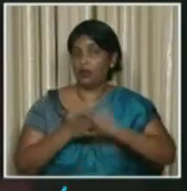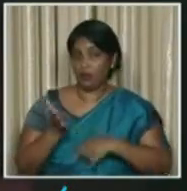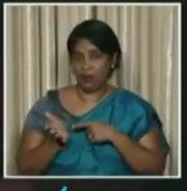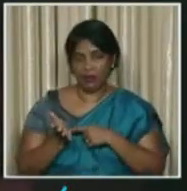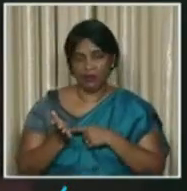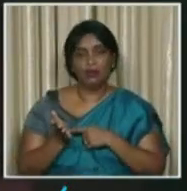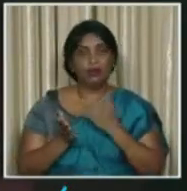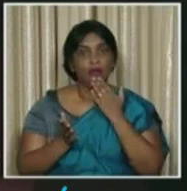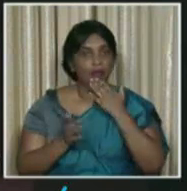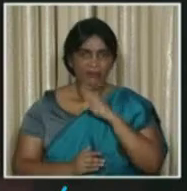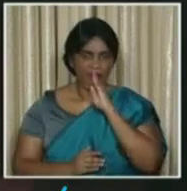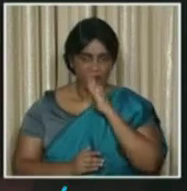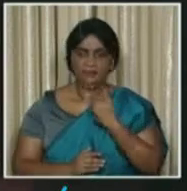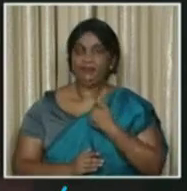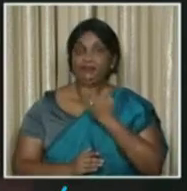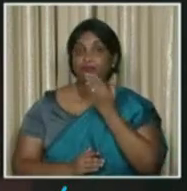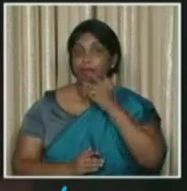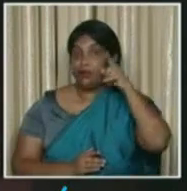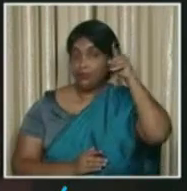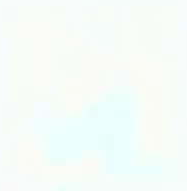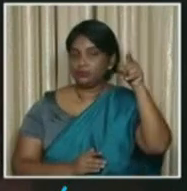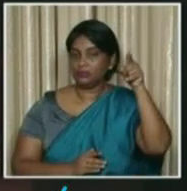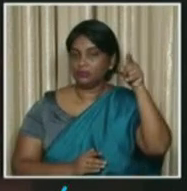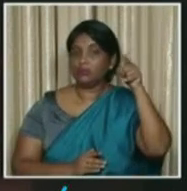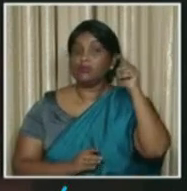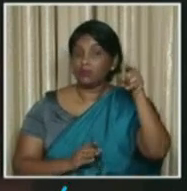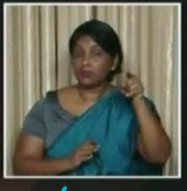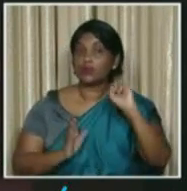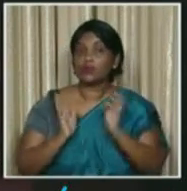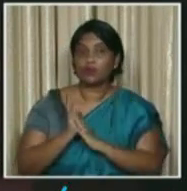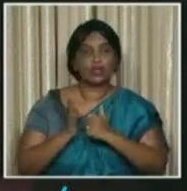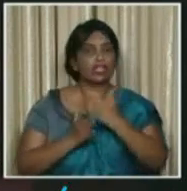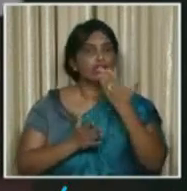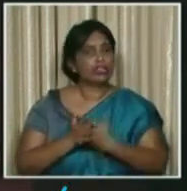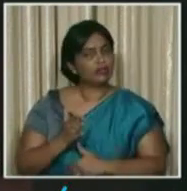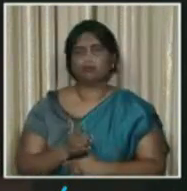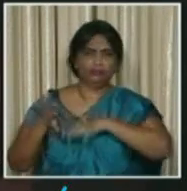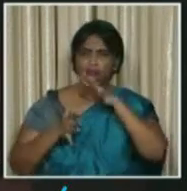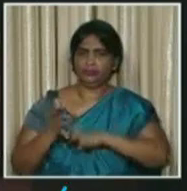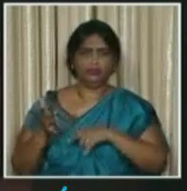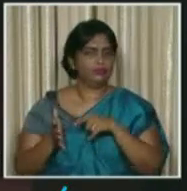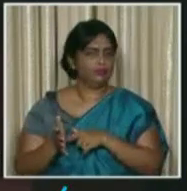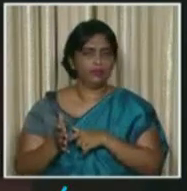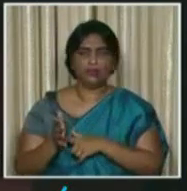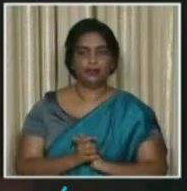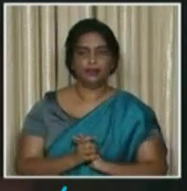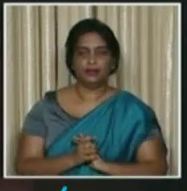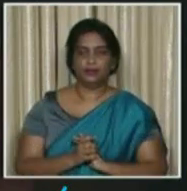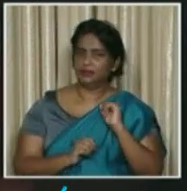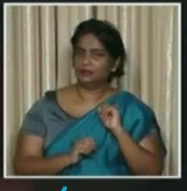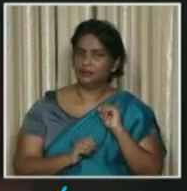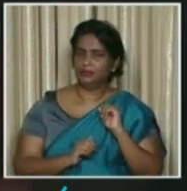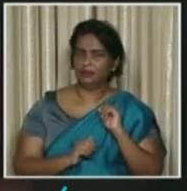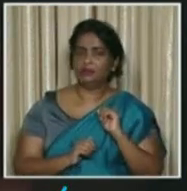රිපෝට් එක. මම ඇමරිකන් ජාතිකෙක් නෙවෙයි. දැන් ඇමරිකා එක්සත් ජනපදය මේ කොමිෂන් වාර්තාවේ කිසිම දෙයකට කිසිම වාරණයක් දාලා නැහැ.